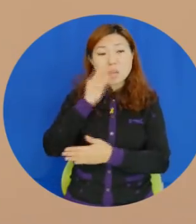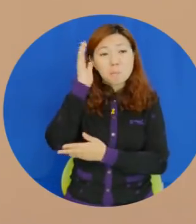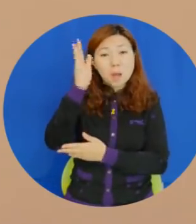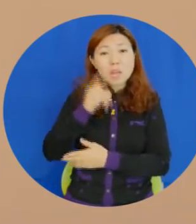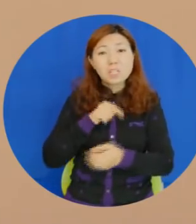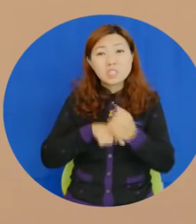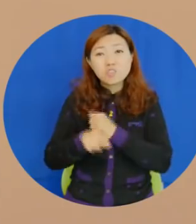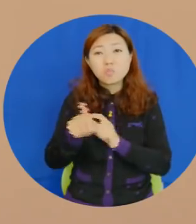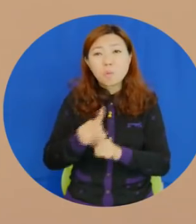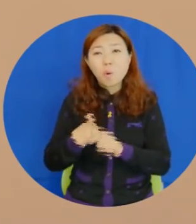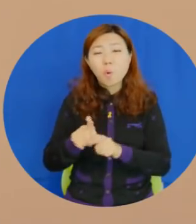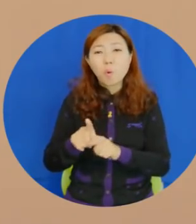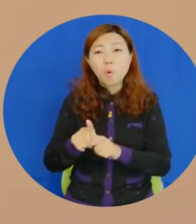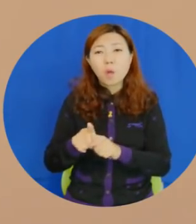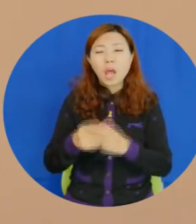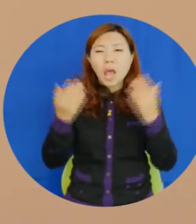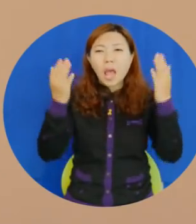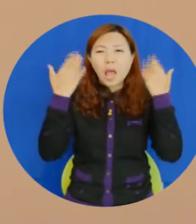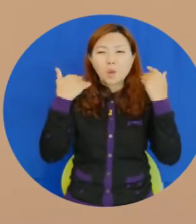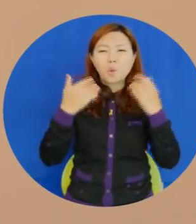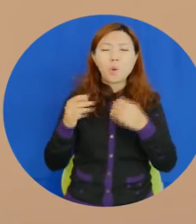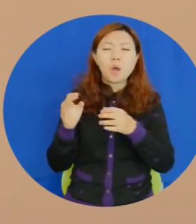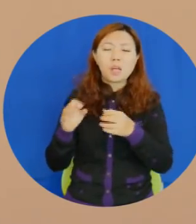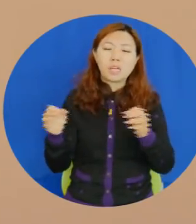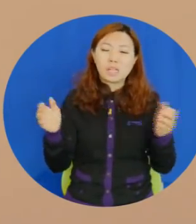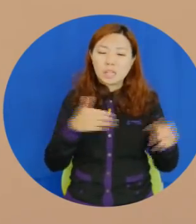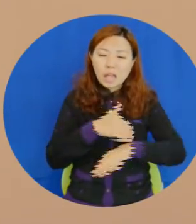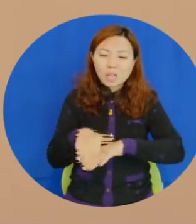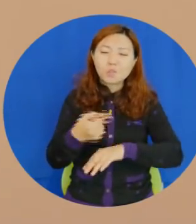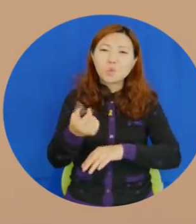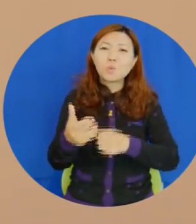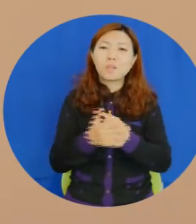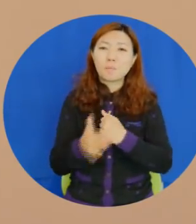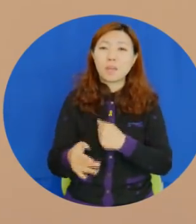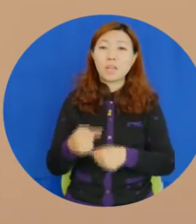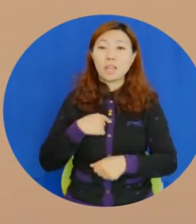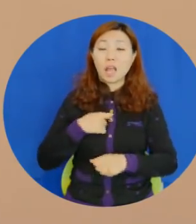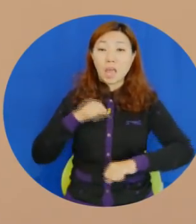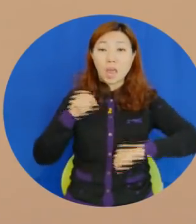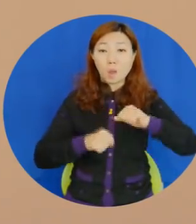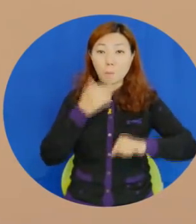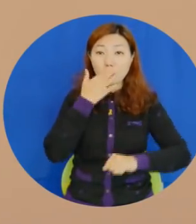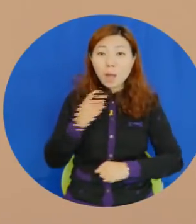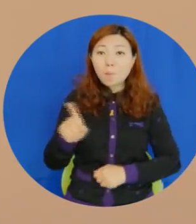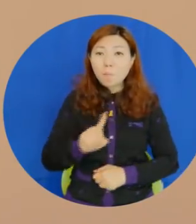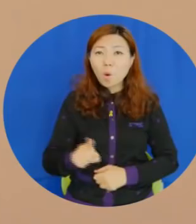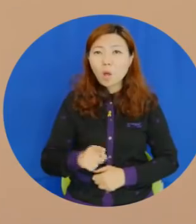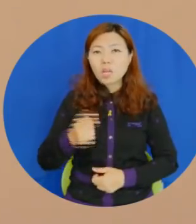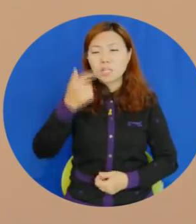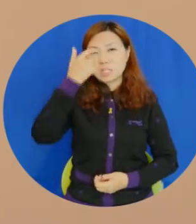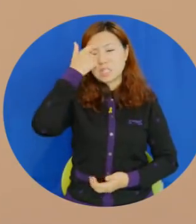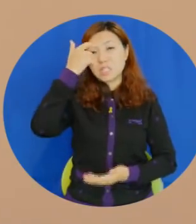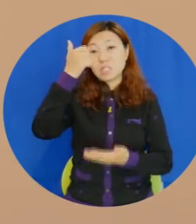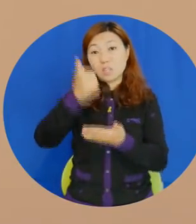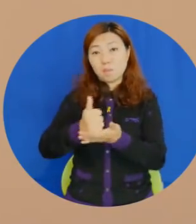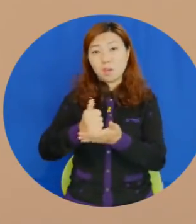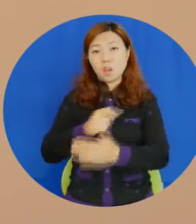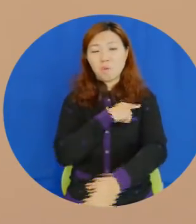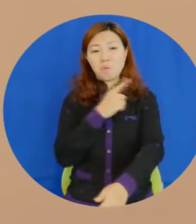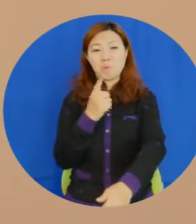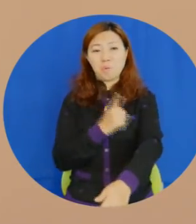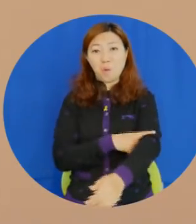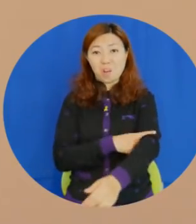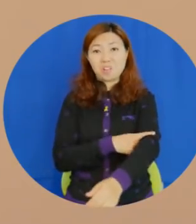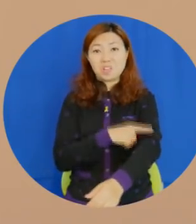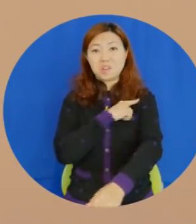스님이 요만큼이나 여러분과 대화를 하는 건 학교를 덜 다녀서 그래요. 두 번째는 요만큼 할 수 있는 건 내가 승려의